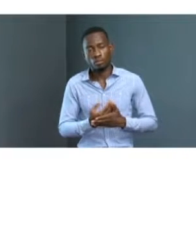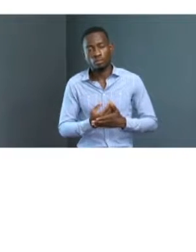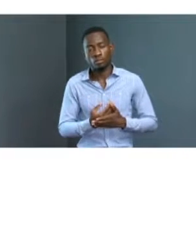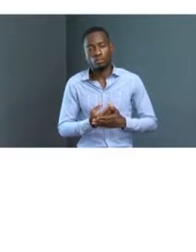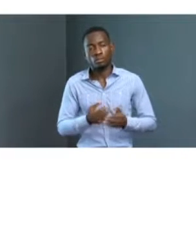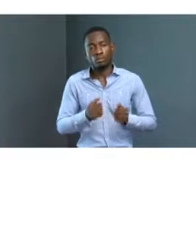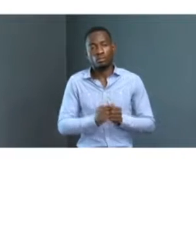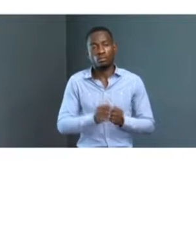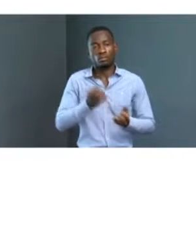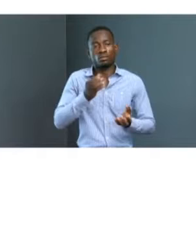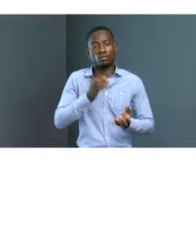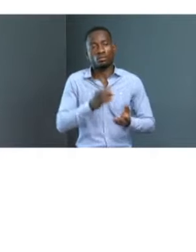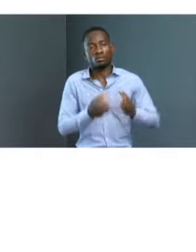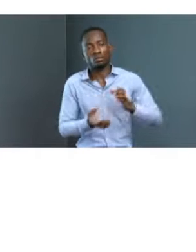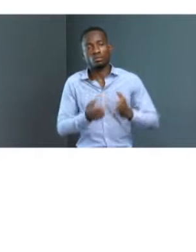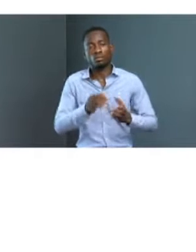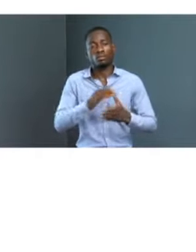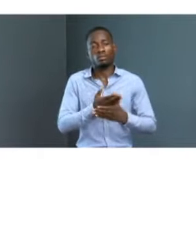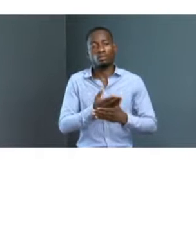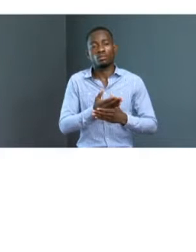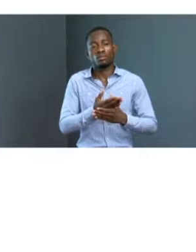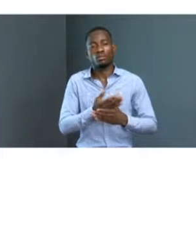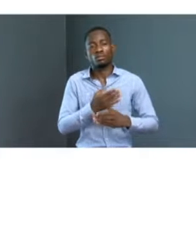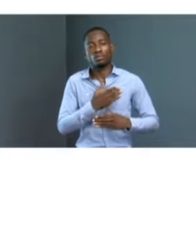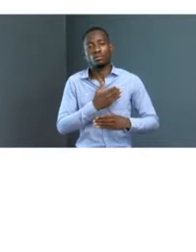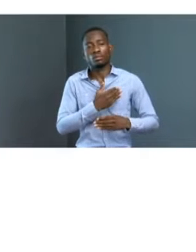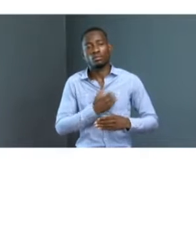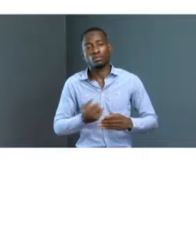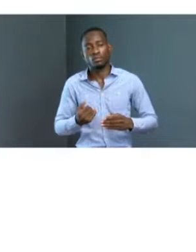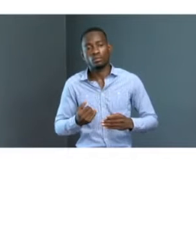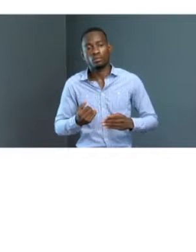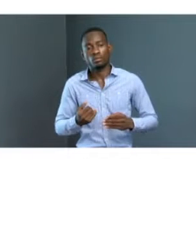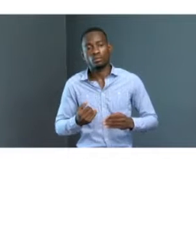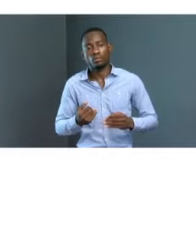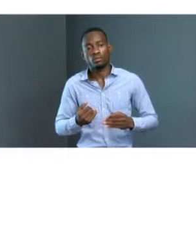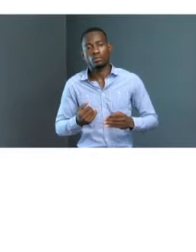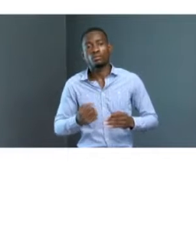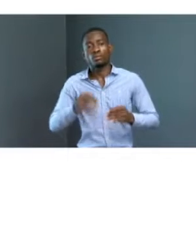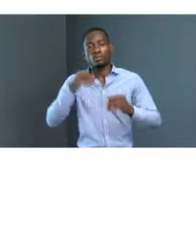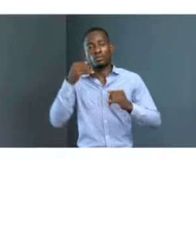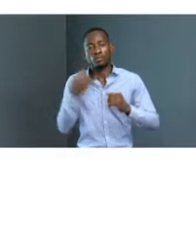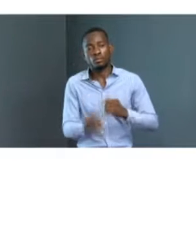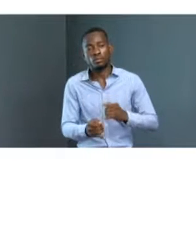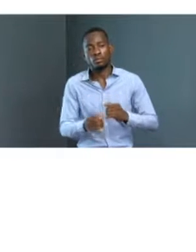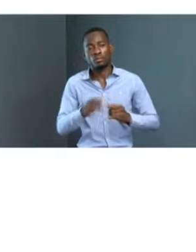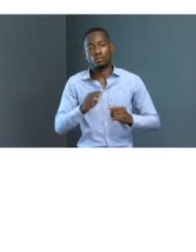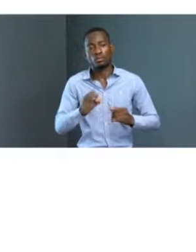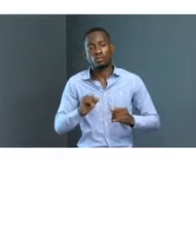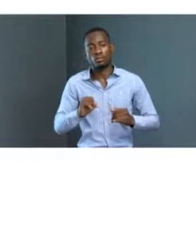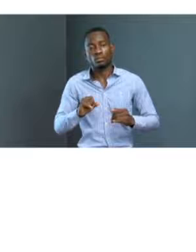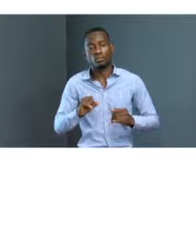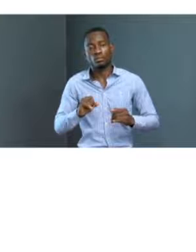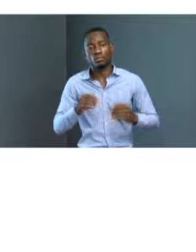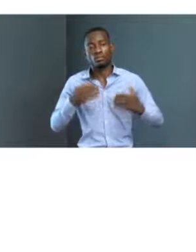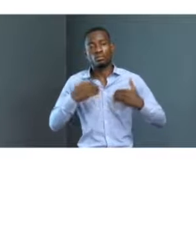complémentarité entre les bases de ce nouveau brin et le brin transcrit de l'ADN. À la fin de la biosynthèse de l'ARN, on obtient